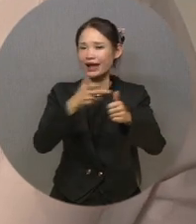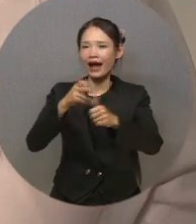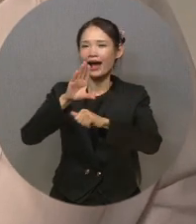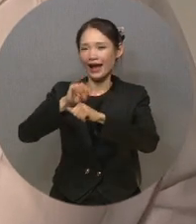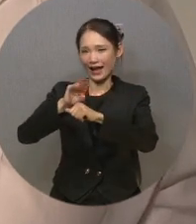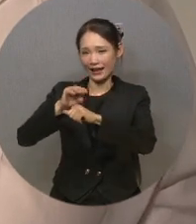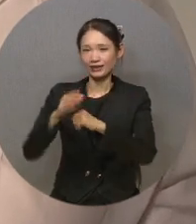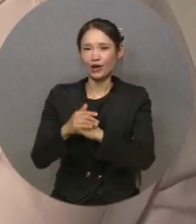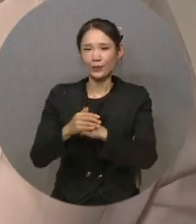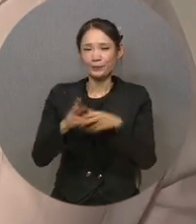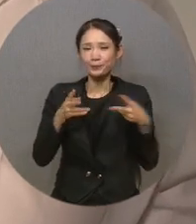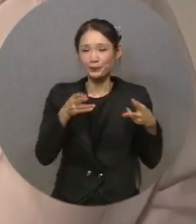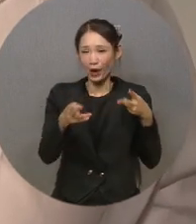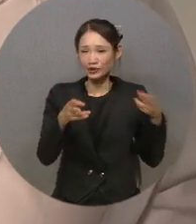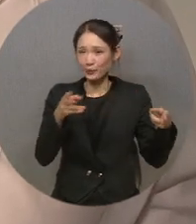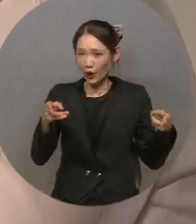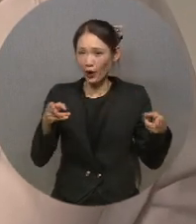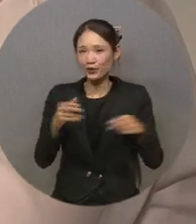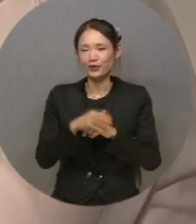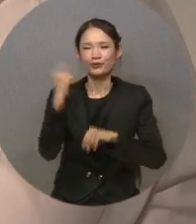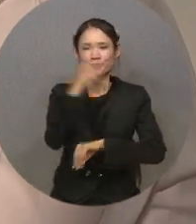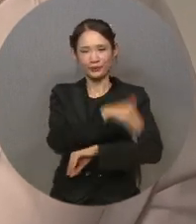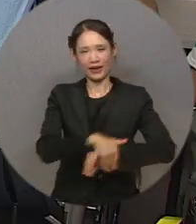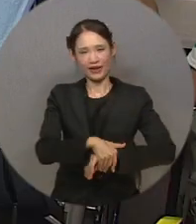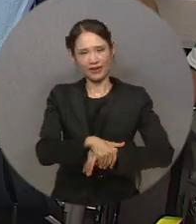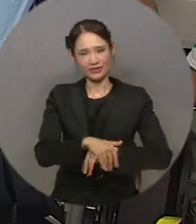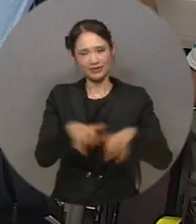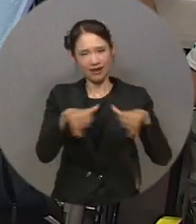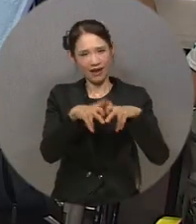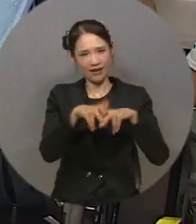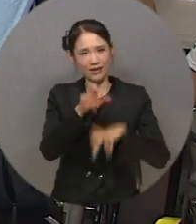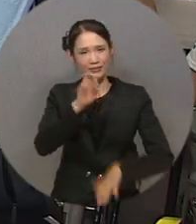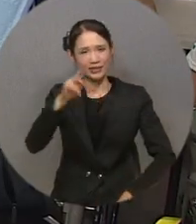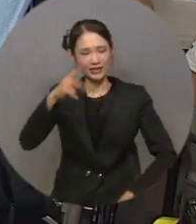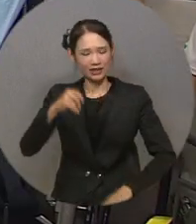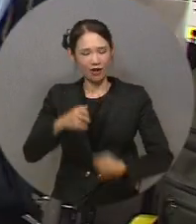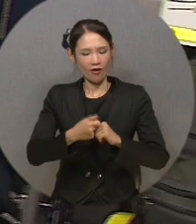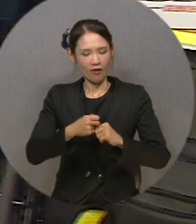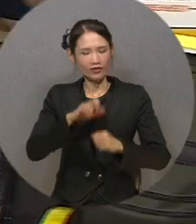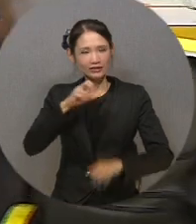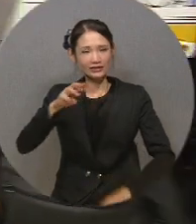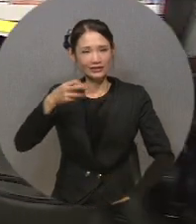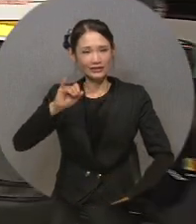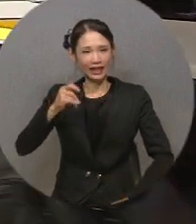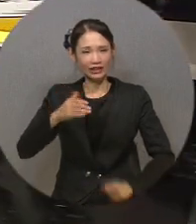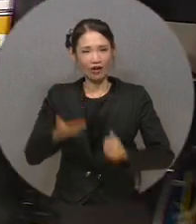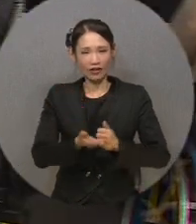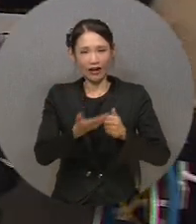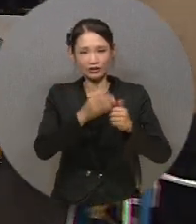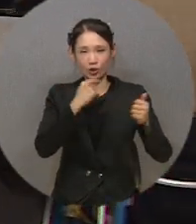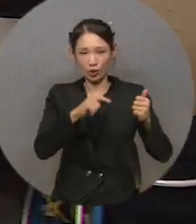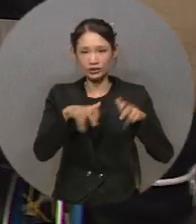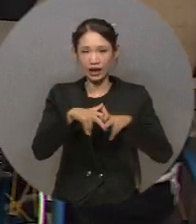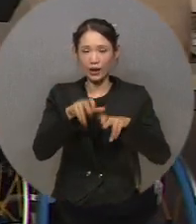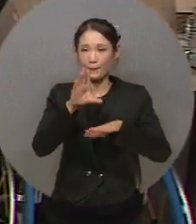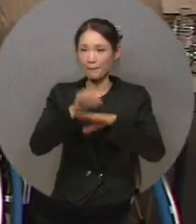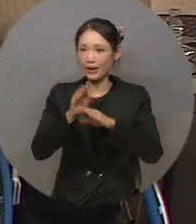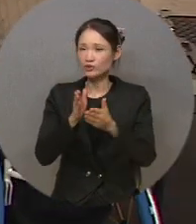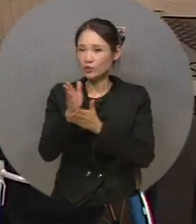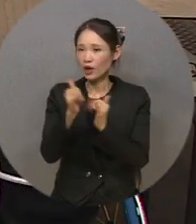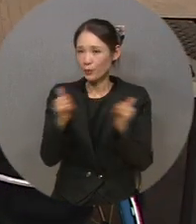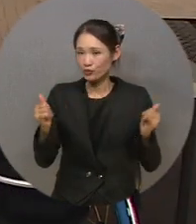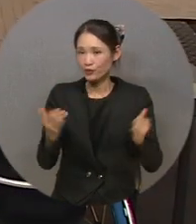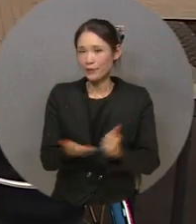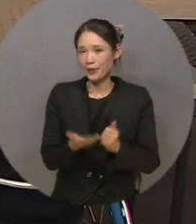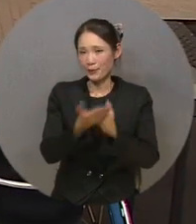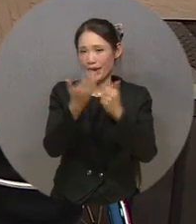등 체계적인 미디어 교육을 제공하는 장애인 미디어 크리에이터 양성 교육을 통해 장애인 방송 전문가로 성장할 수